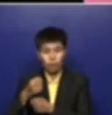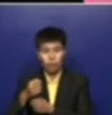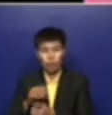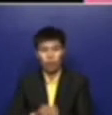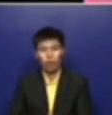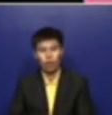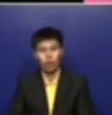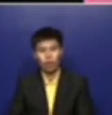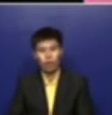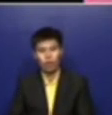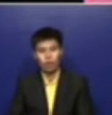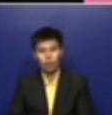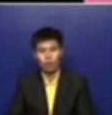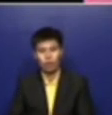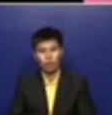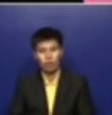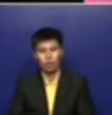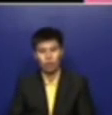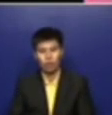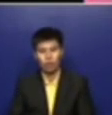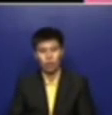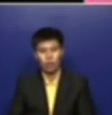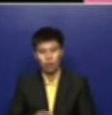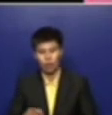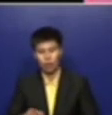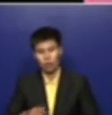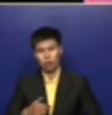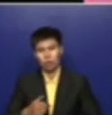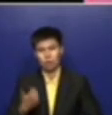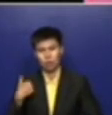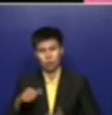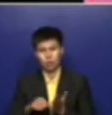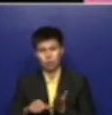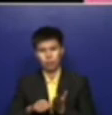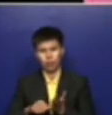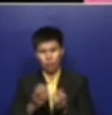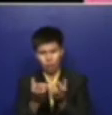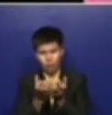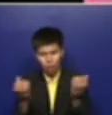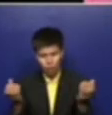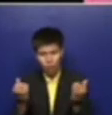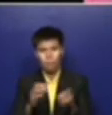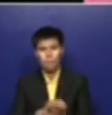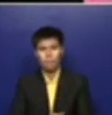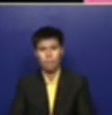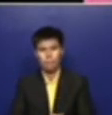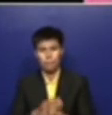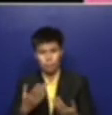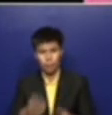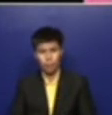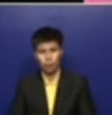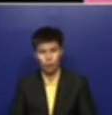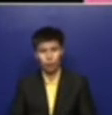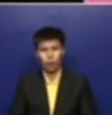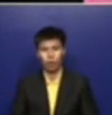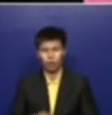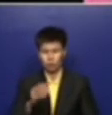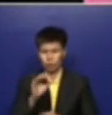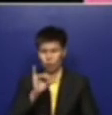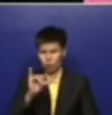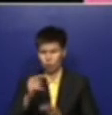แก้ไขรัฐธรรมนูญนะครับการยุบสภาเป็นเรื่องที่2ที่3ที่เขาบ